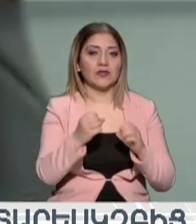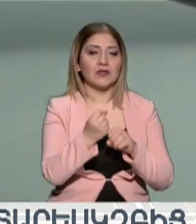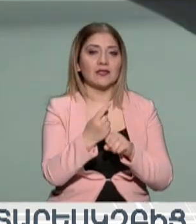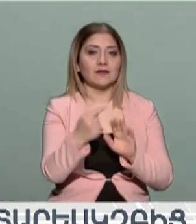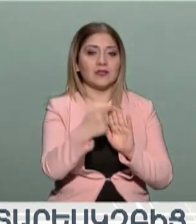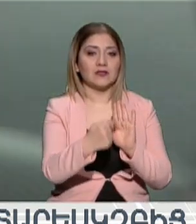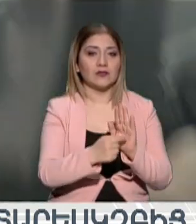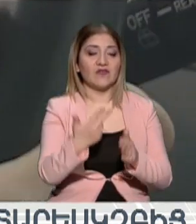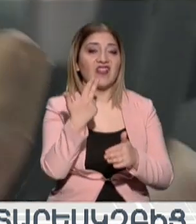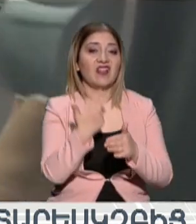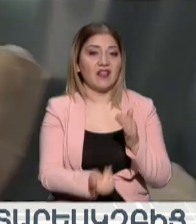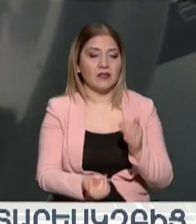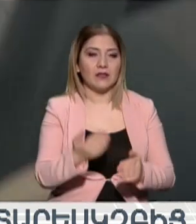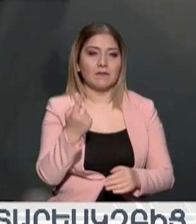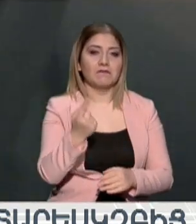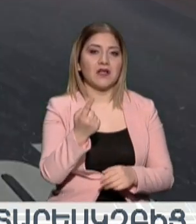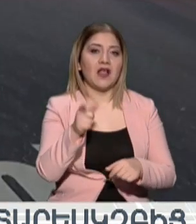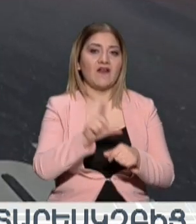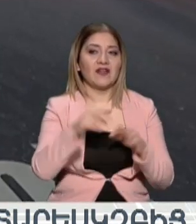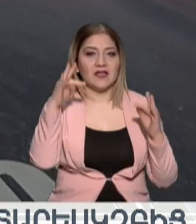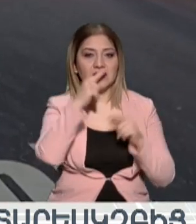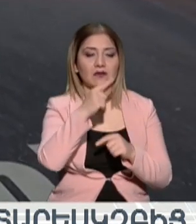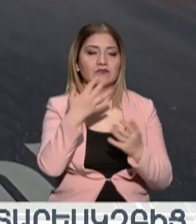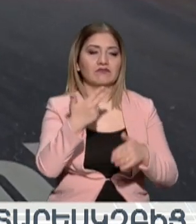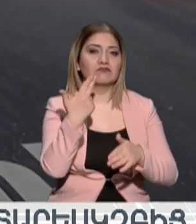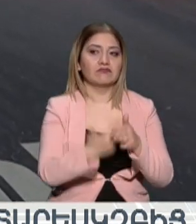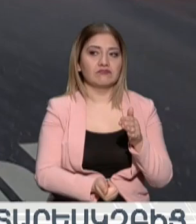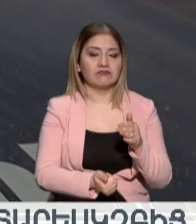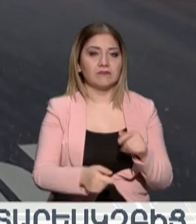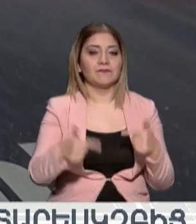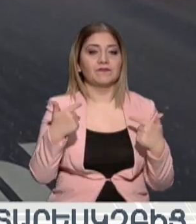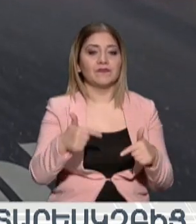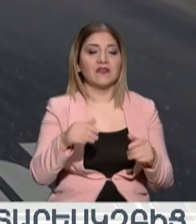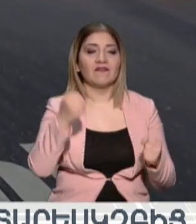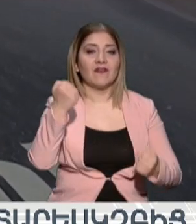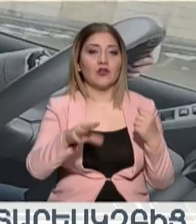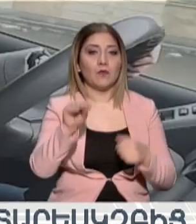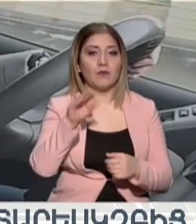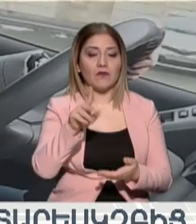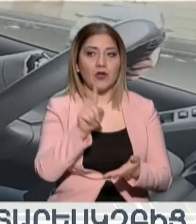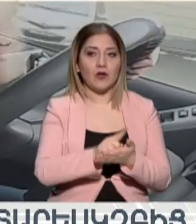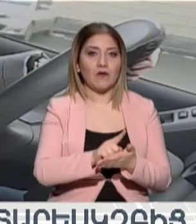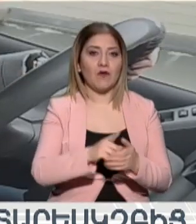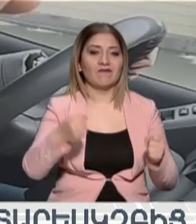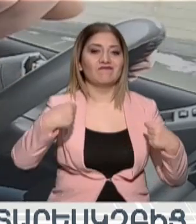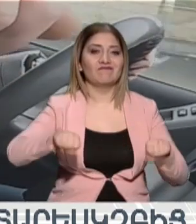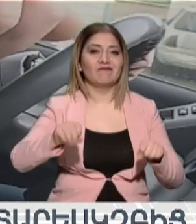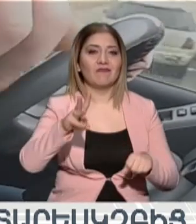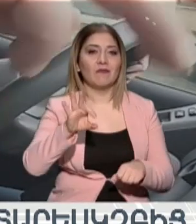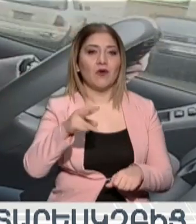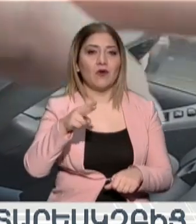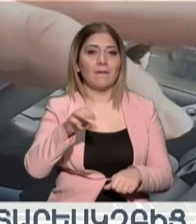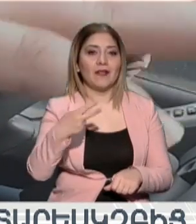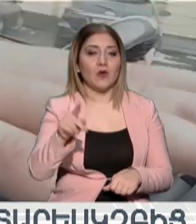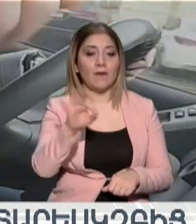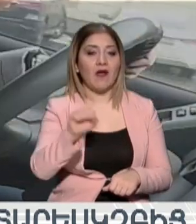կետ, քննությունը ձախողված կհամարվի 1-ից ավելի սխալի դեպքում։ Վարորդական վկայականն արդեն պարտադիր կլինի նաև մոպեդով տեղաշարժվողների համար,